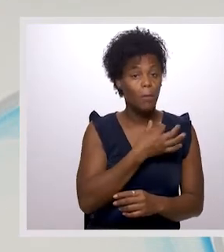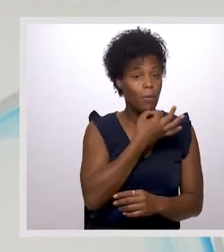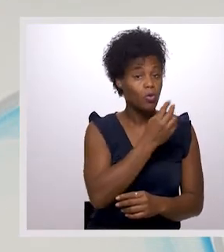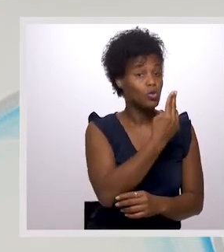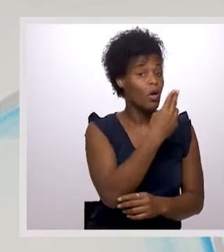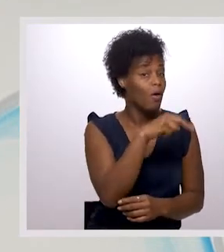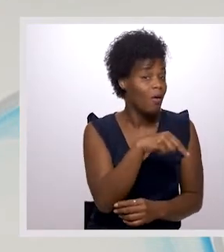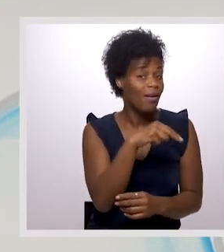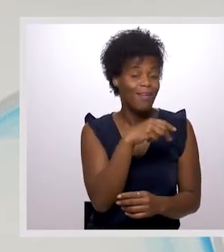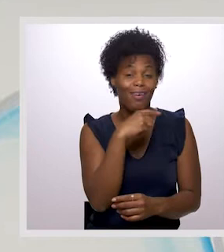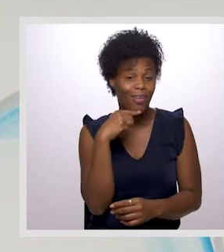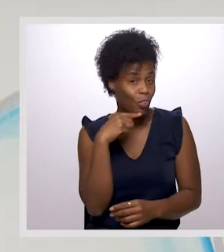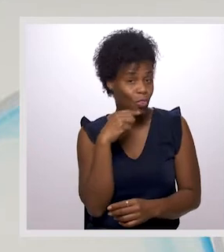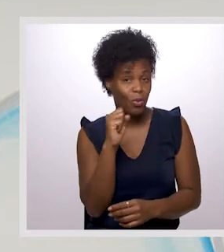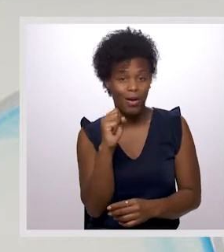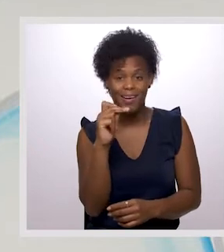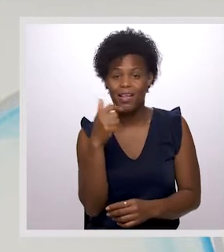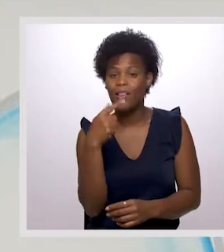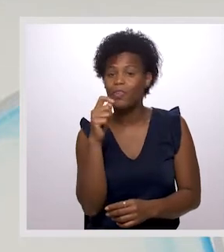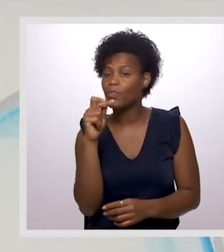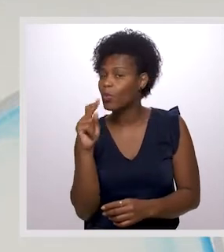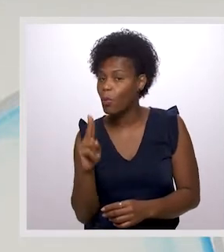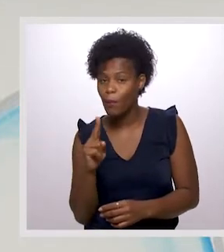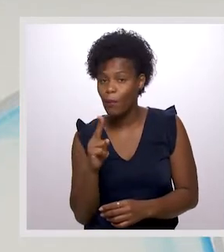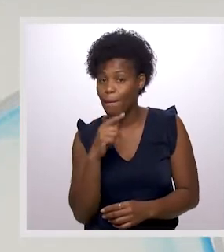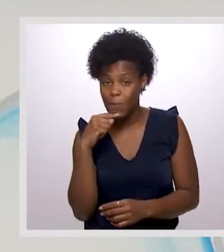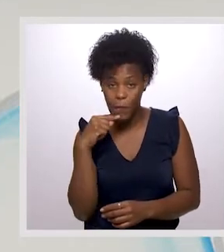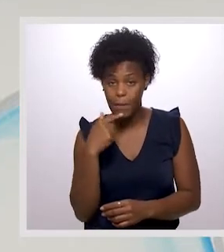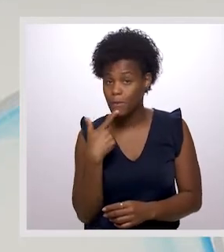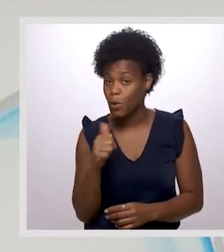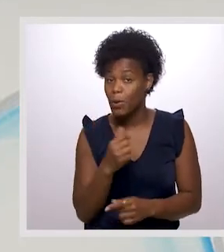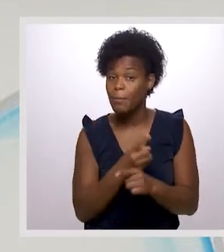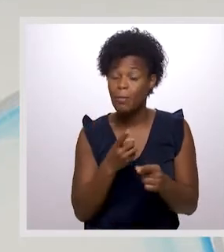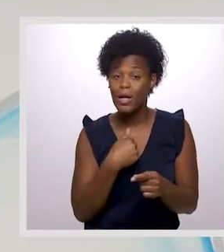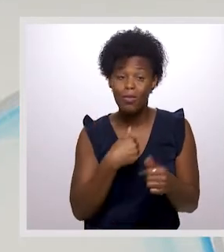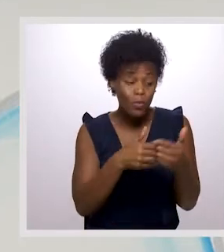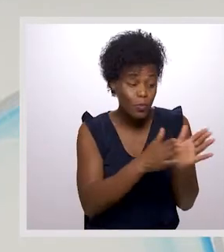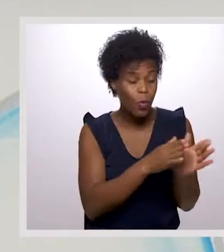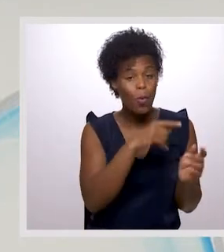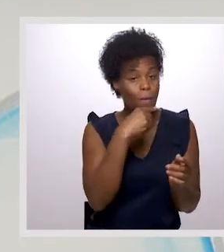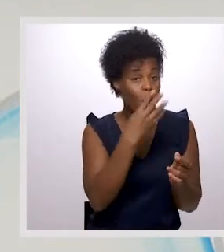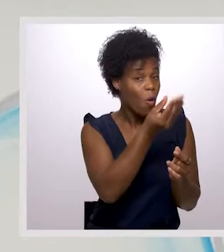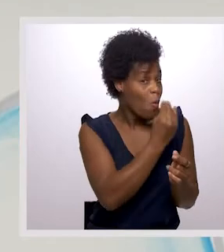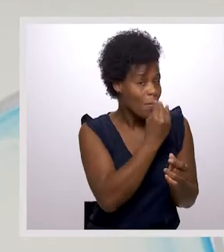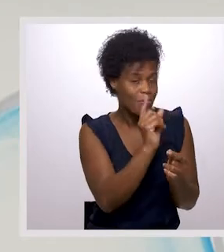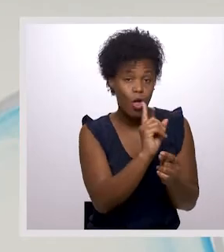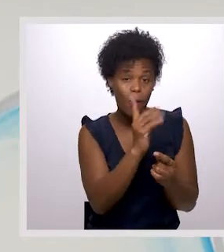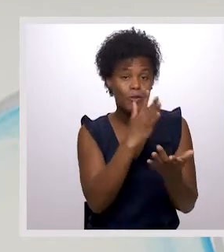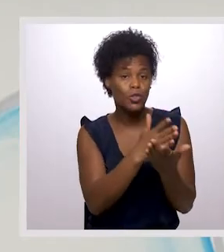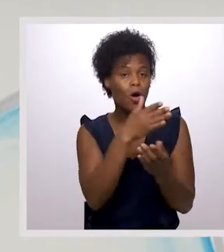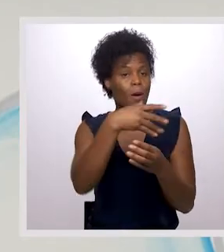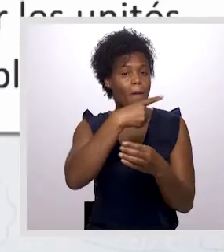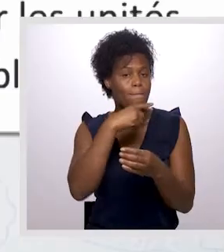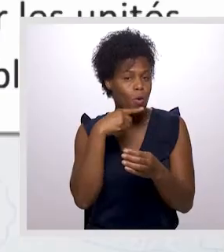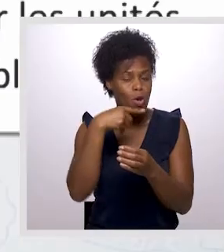exemple, porque eu não comi tudo. Mais nós comemos uma fatia, não é? Alors, a